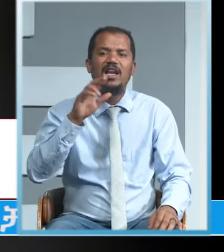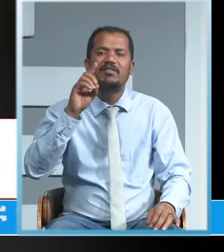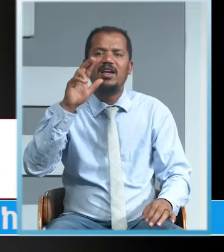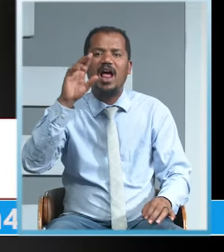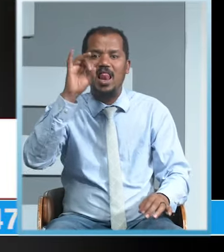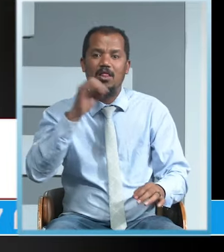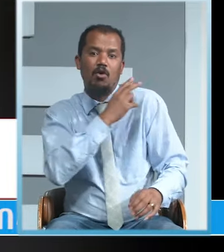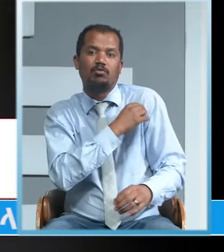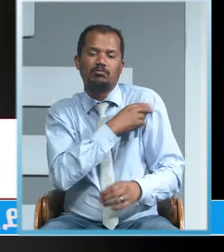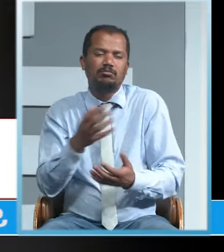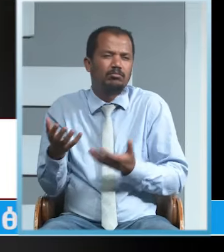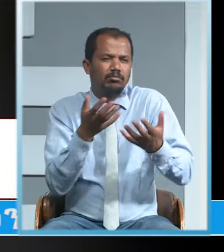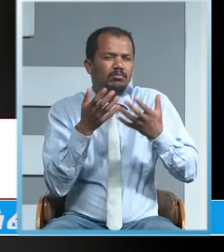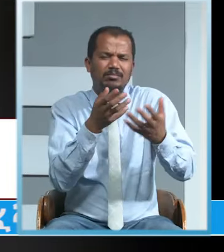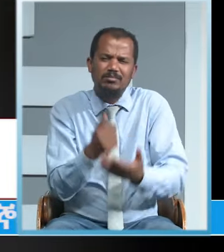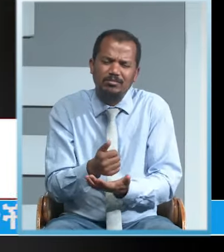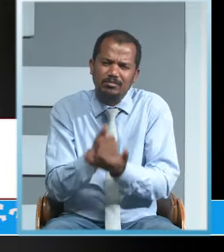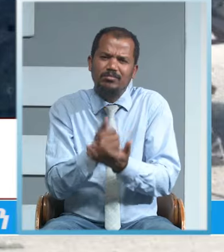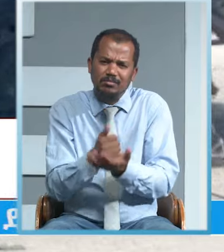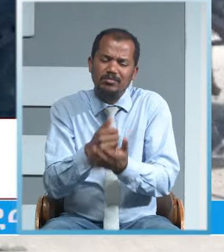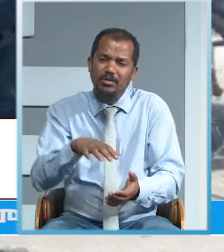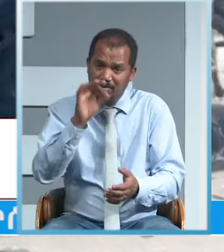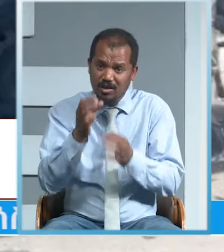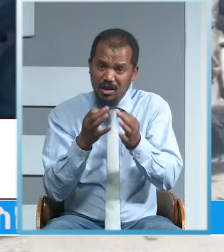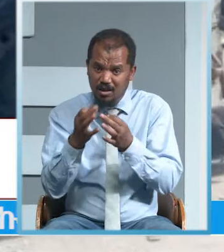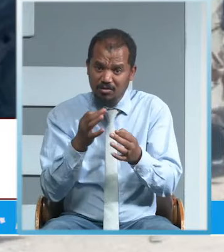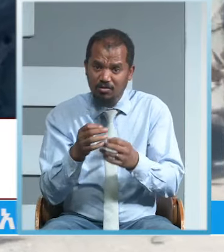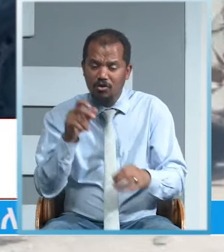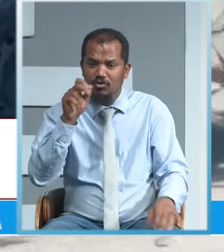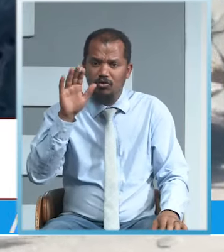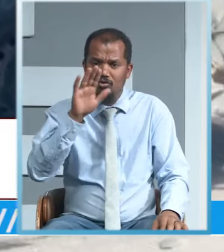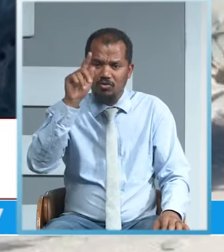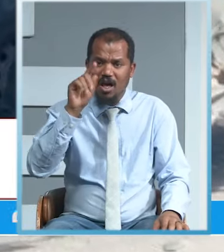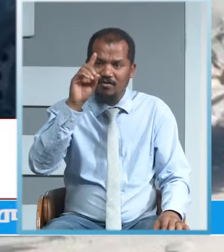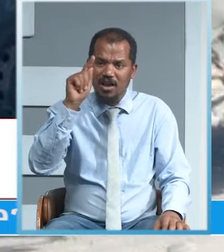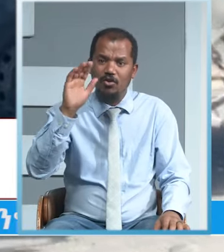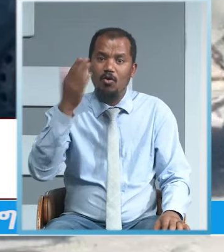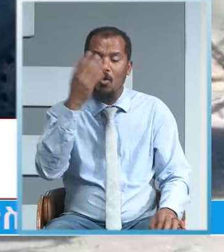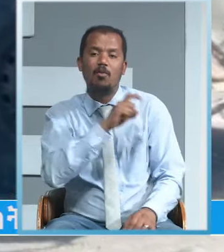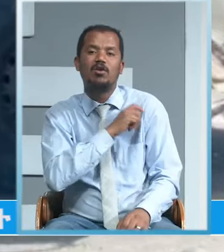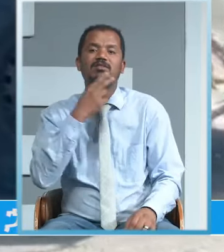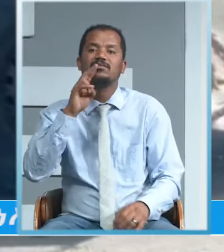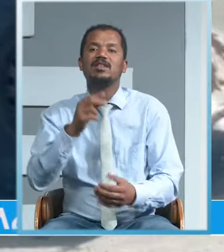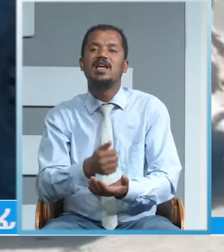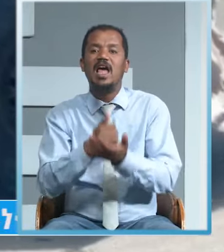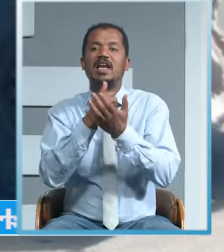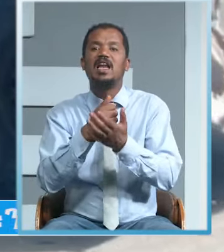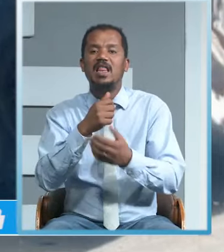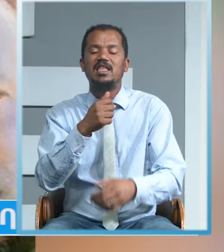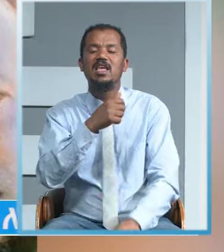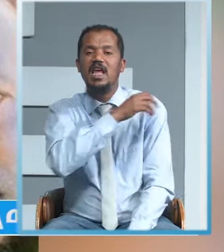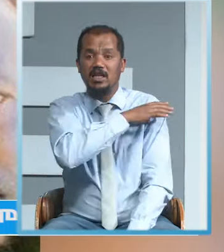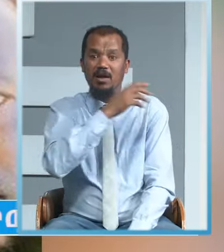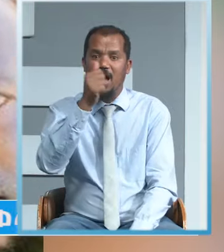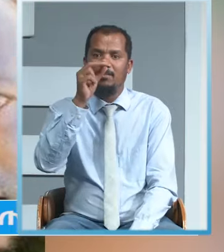ሆስፒታል የህክምና እርዳታ እየተደረገላቸው እንደሚገኝ የገለጹት የድጉና ፋንጎ ወረዳ ፖሊስ አዛዥ ረዳት ኢንስፔክተር